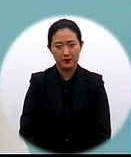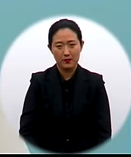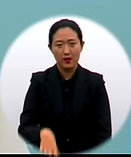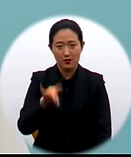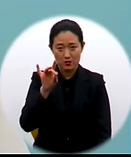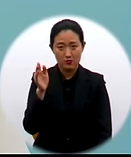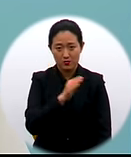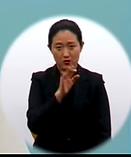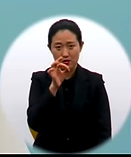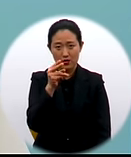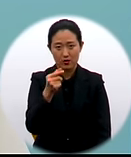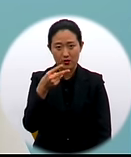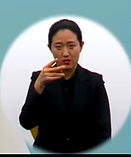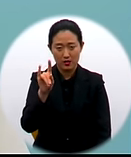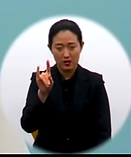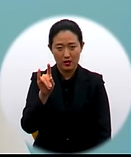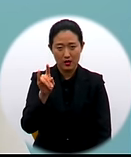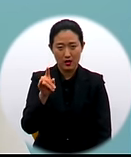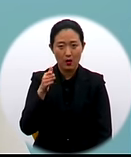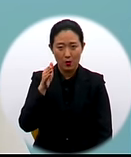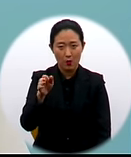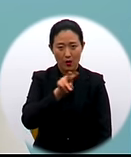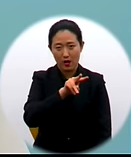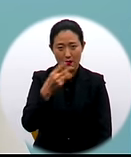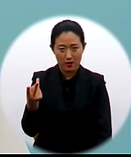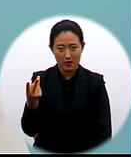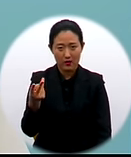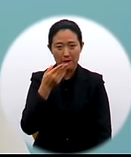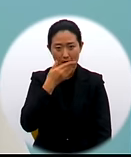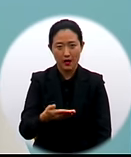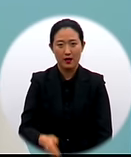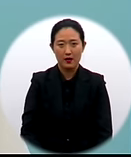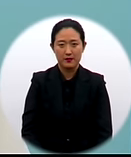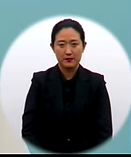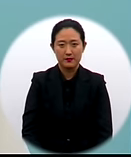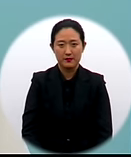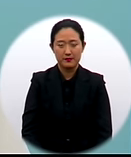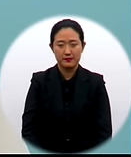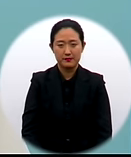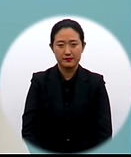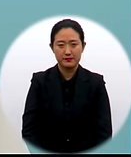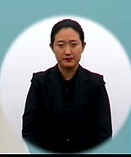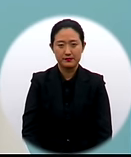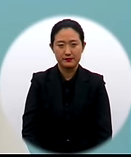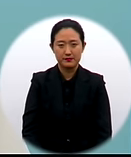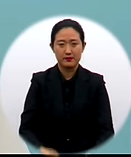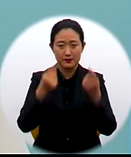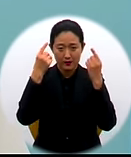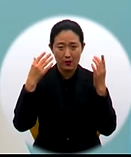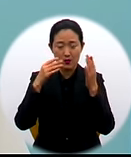없었어요. 그분이 처음부터 연대에 갔다면 그분은 편입이라는 과정 거치지 않고 연대에선 전과를 할 수 있었겠죠. 연대는 전과가